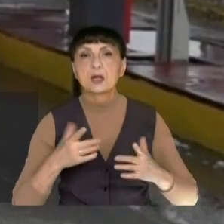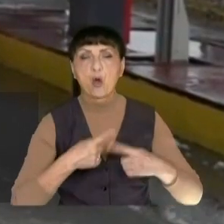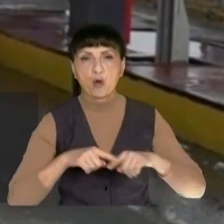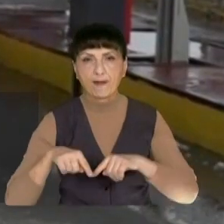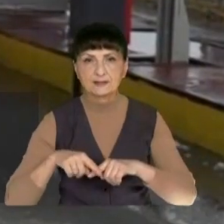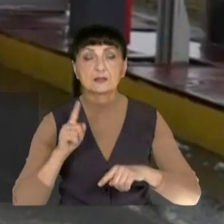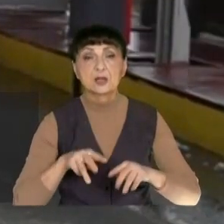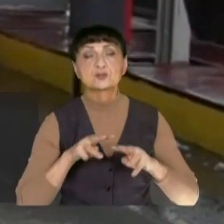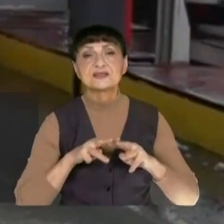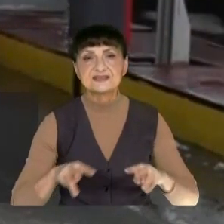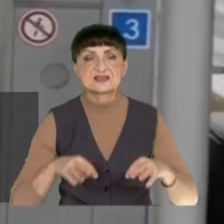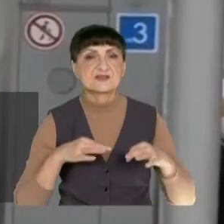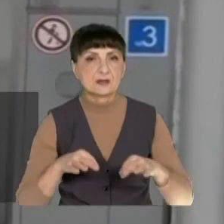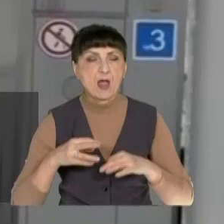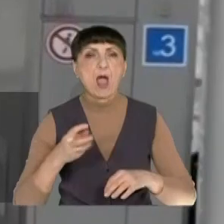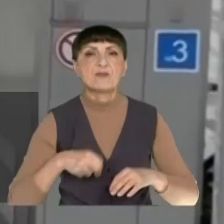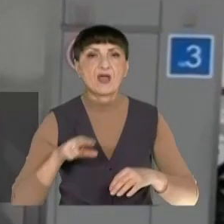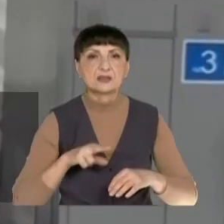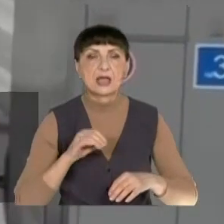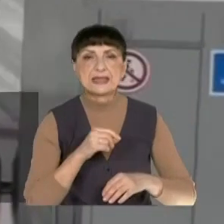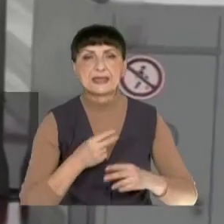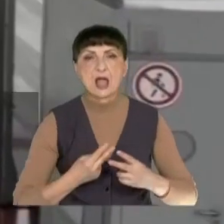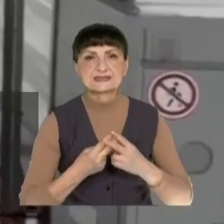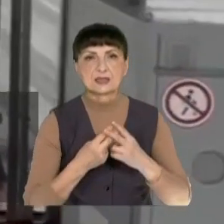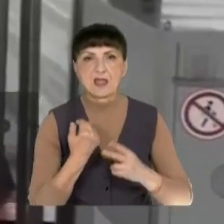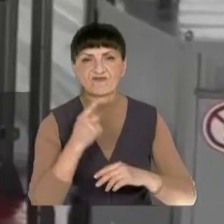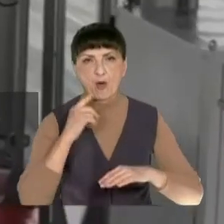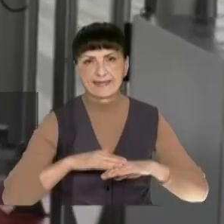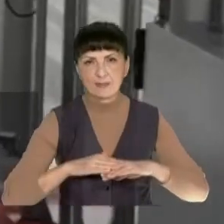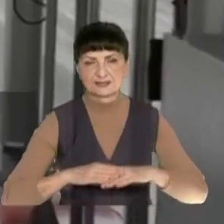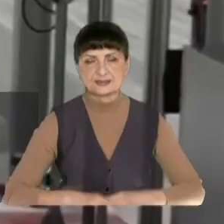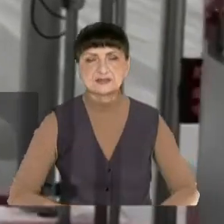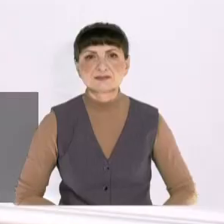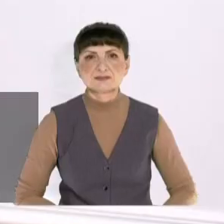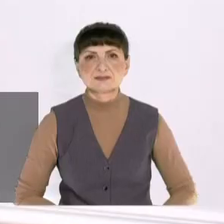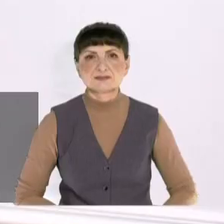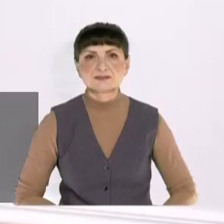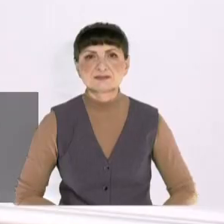числе Минтранспортом, МВД и столичным Акиматом.